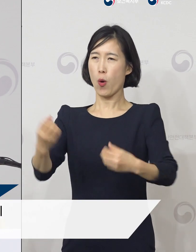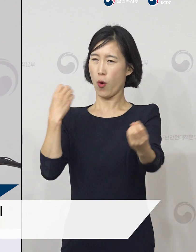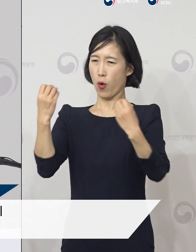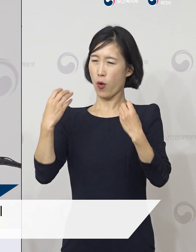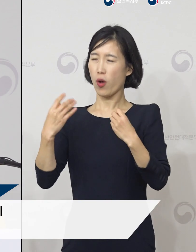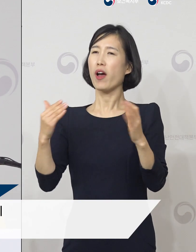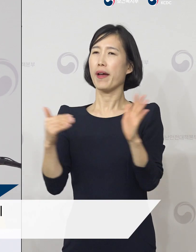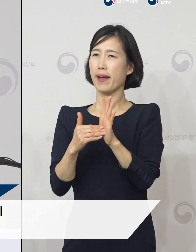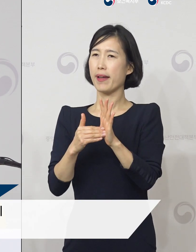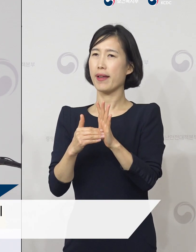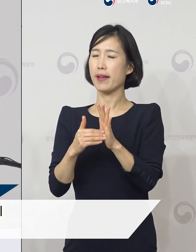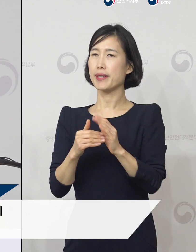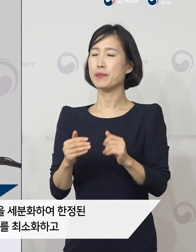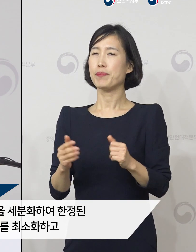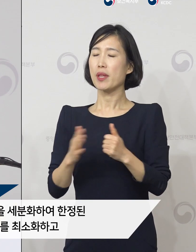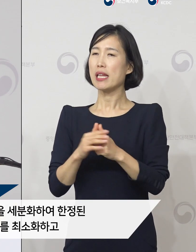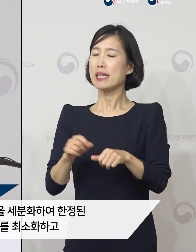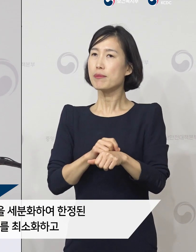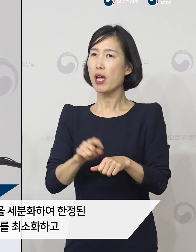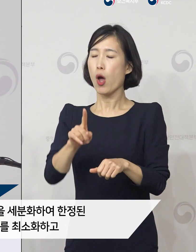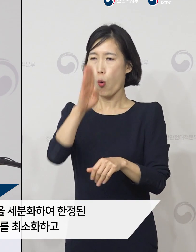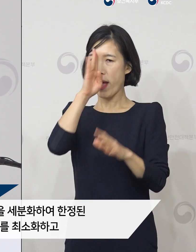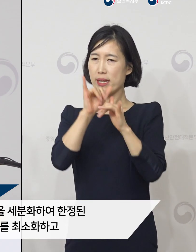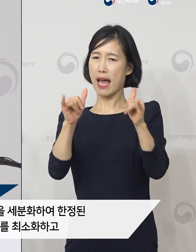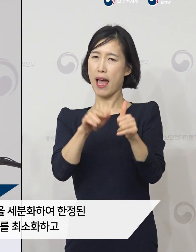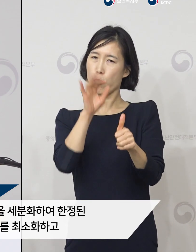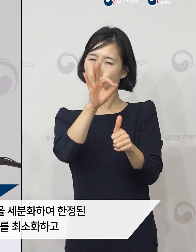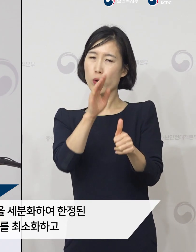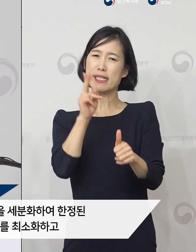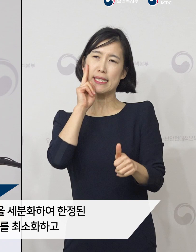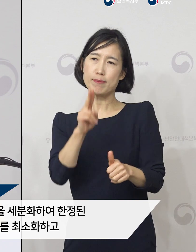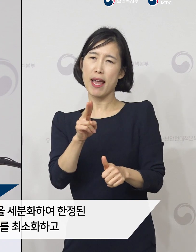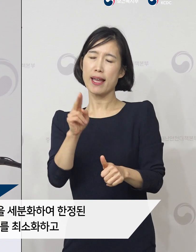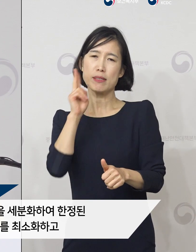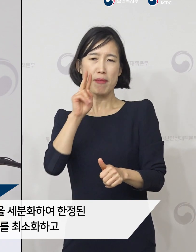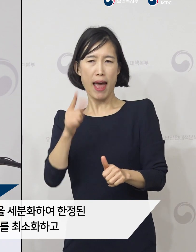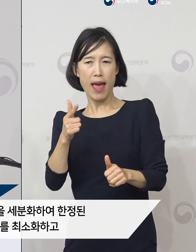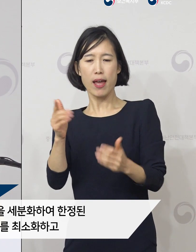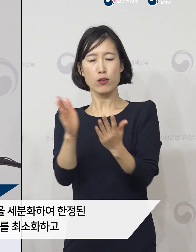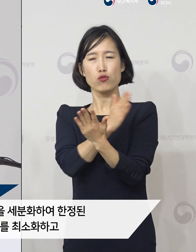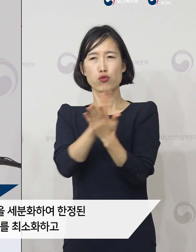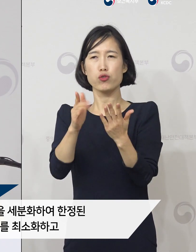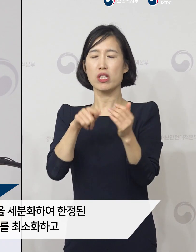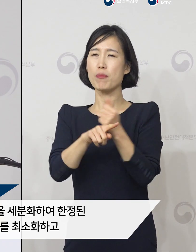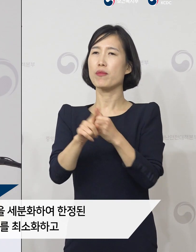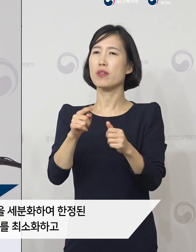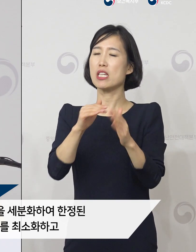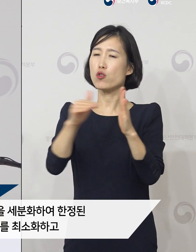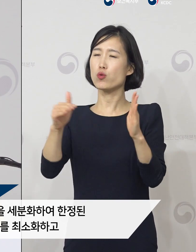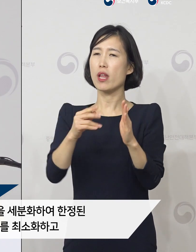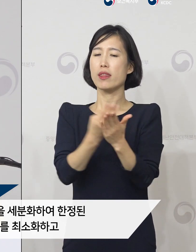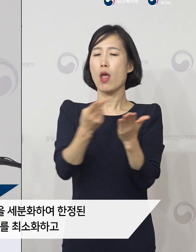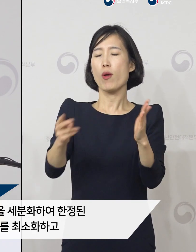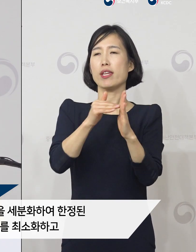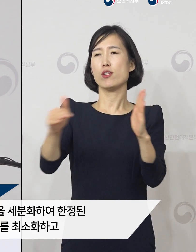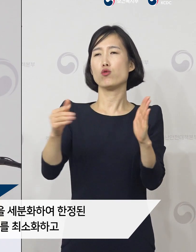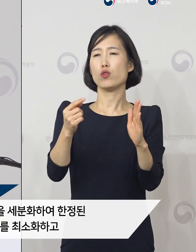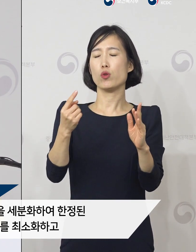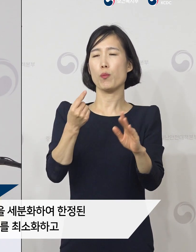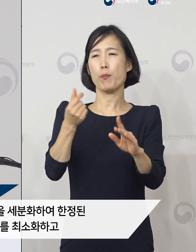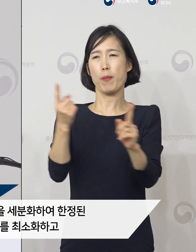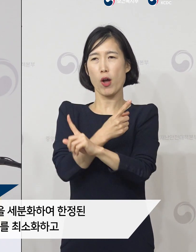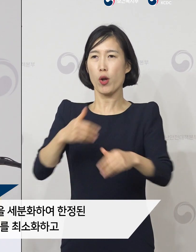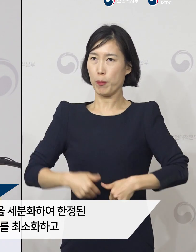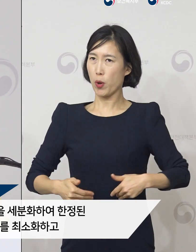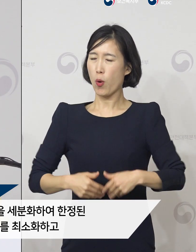제언을 해주셨습니다. 특히 환자의 중증도에 따라 입원 및 퇴원 기준을 세분화하여 한정된 의료